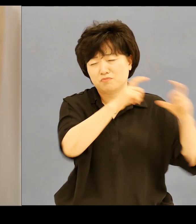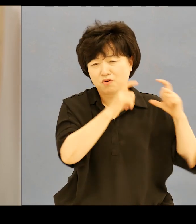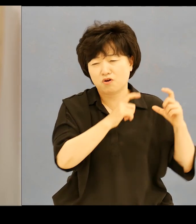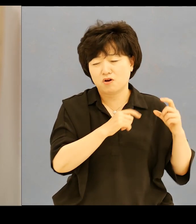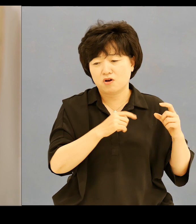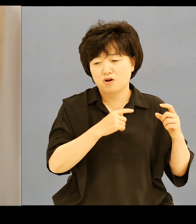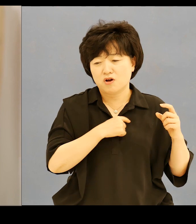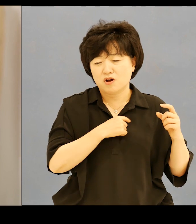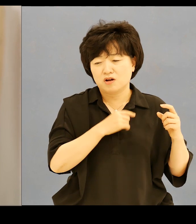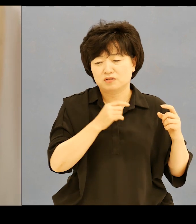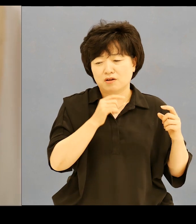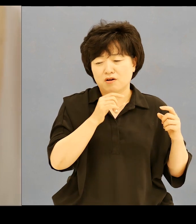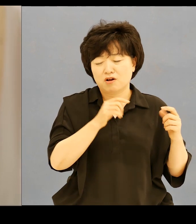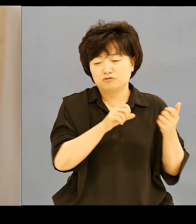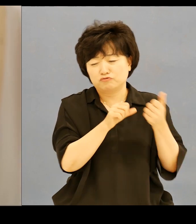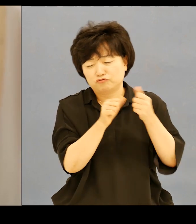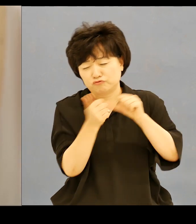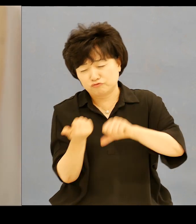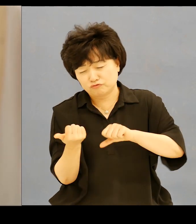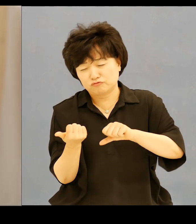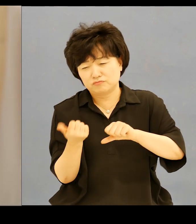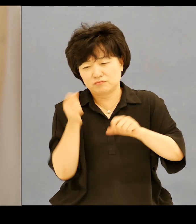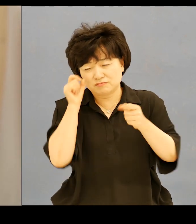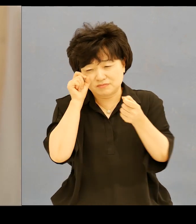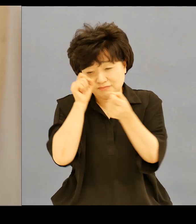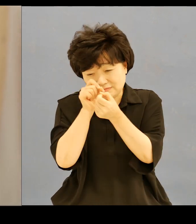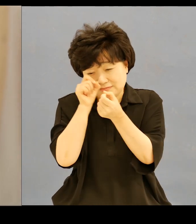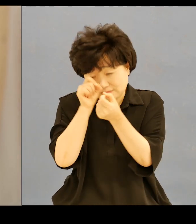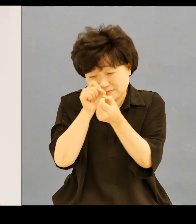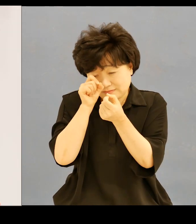내 죽음의 공포 앞에서